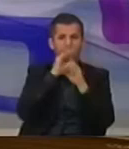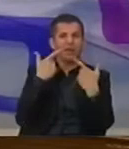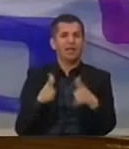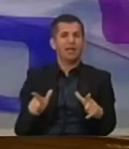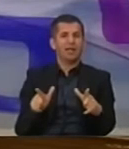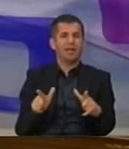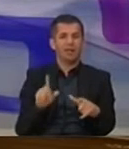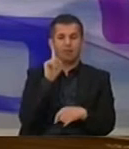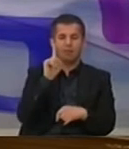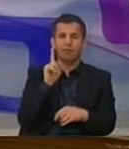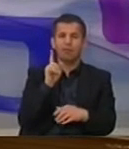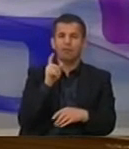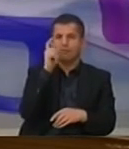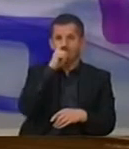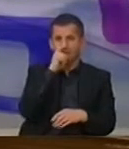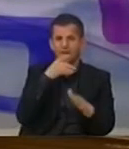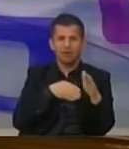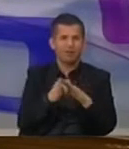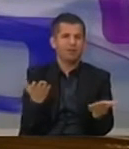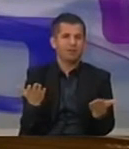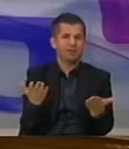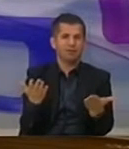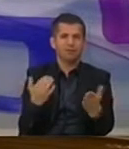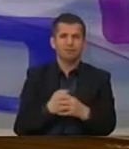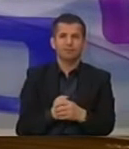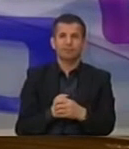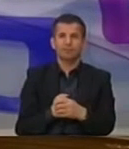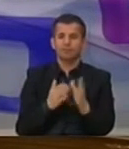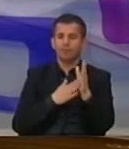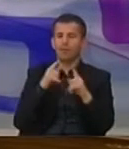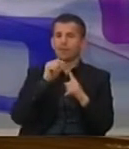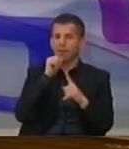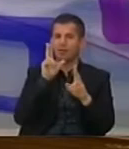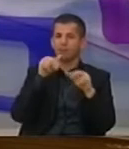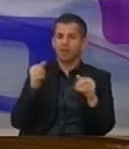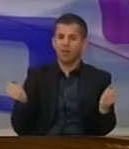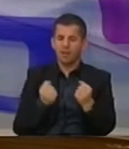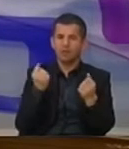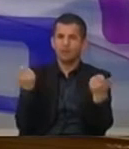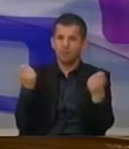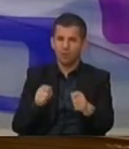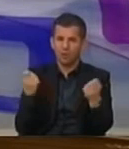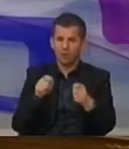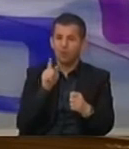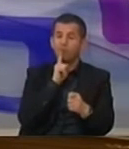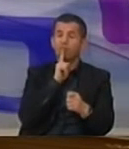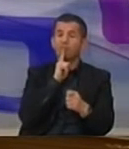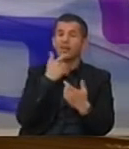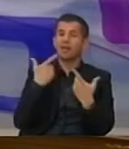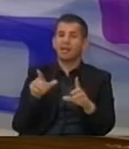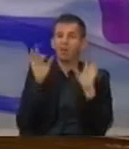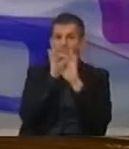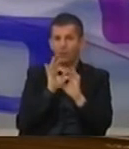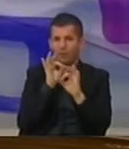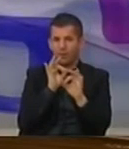licenca, kanë qenë duke operu në treg pa licenca. MTI-a ka fillu aksionin e mbylljes së të gjitha pikave të cilat nuk kanë